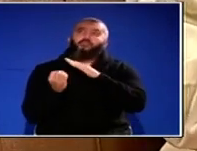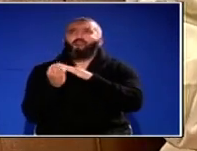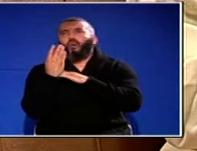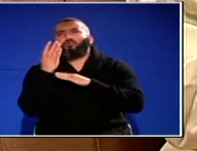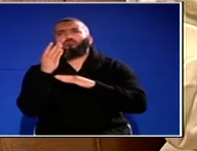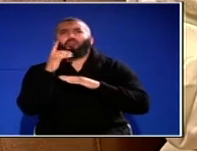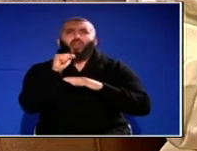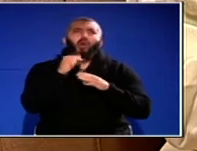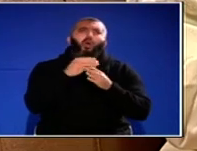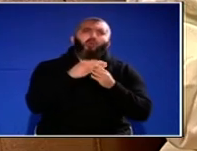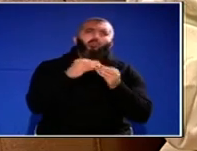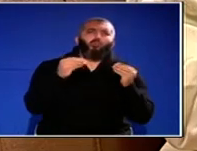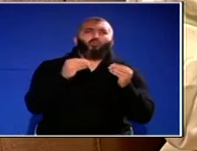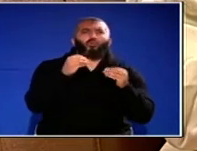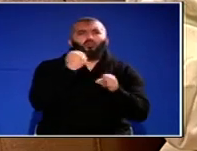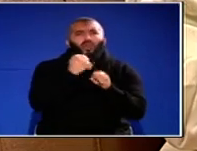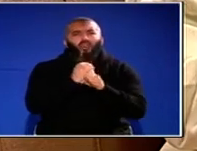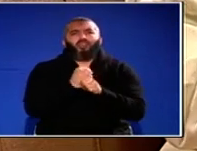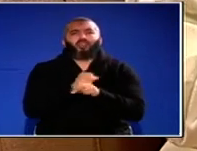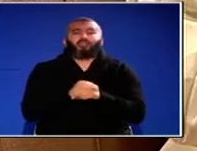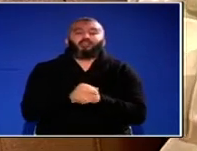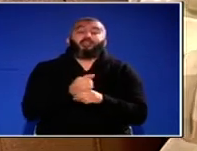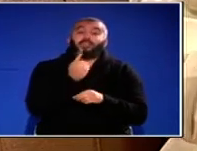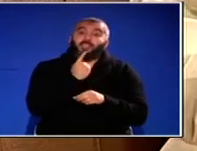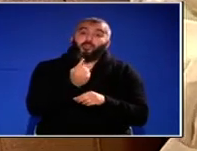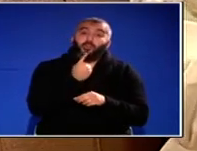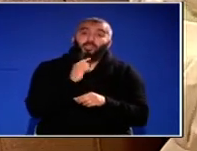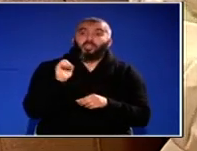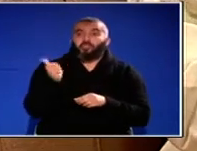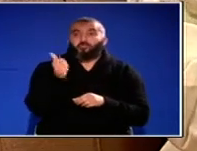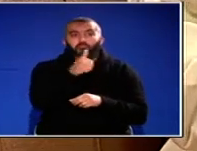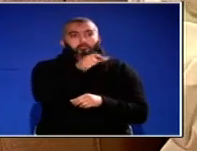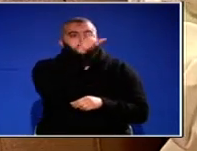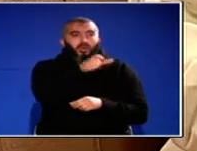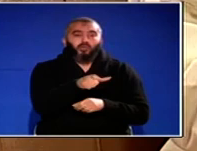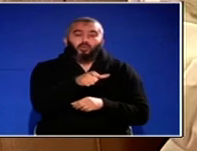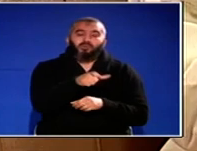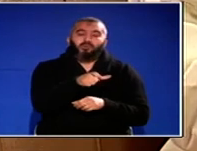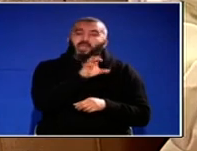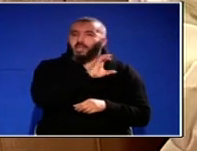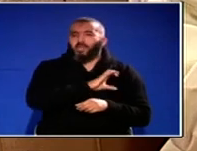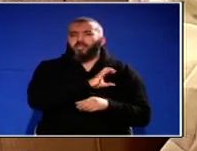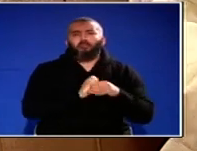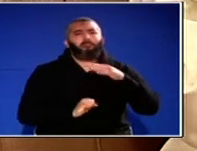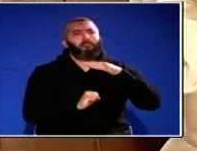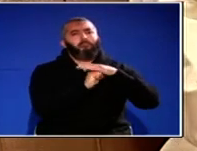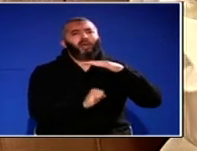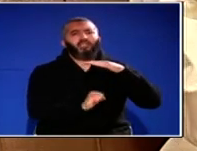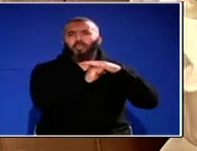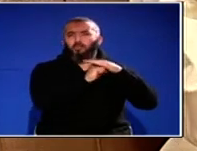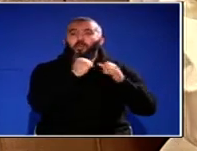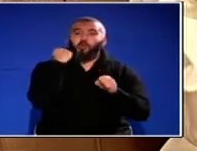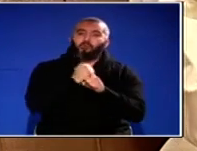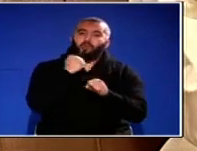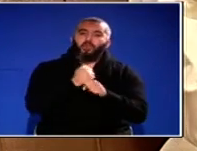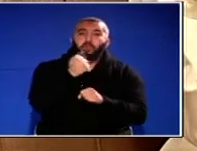فإننا في أيام ينبغي علينا أن نجتهد بقدر استطاعتنا من الإكثار من ذكر الله عز وجل ومن الصلاة